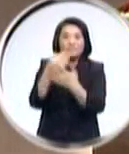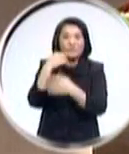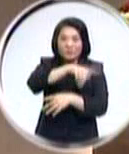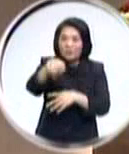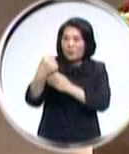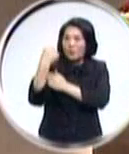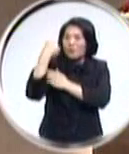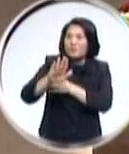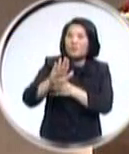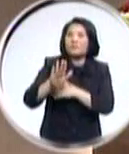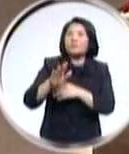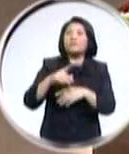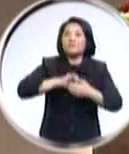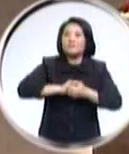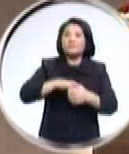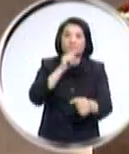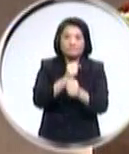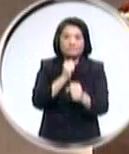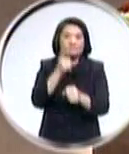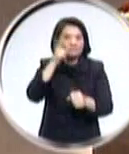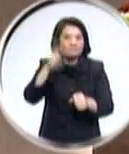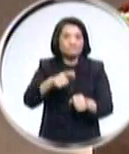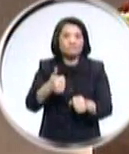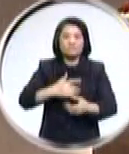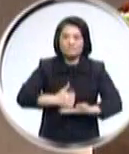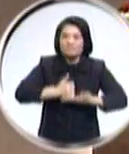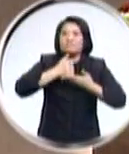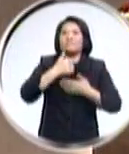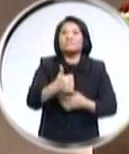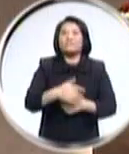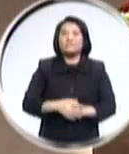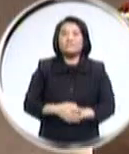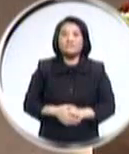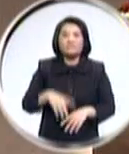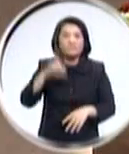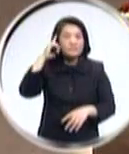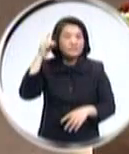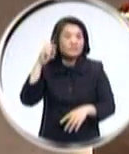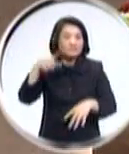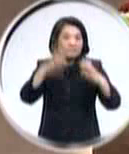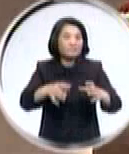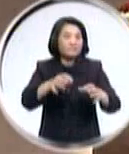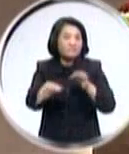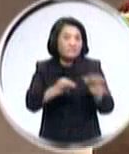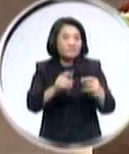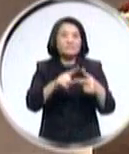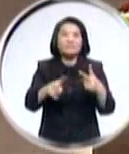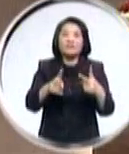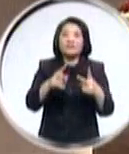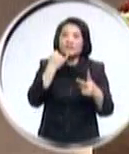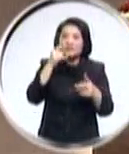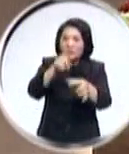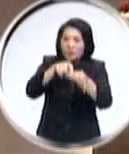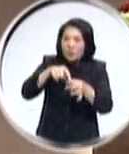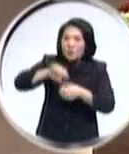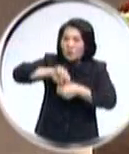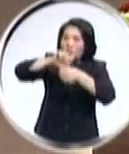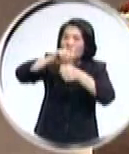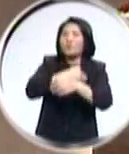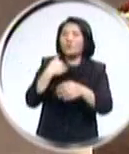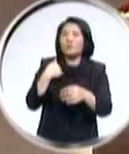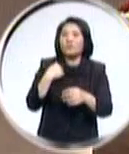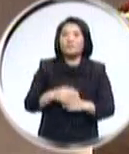力，就可以有稳定、有尊严的工作，有创业的机会，有持续增加的收入。